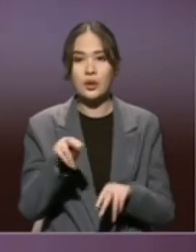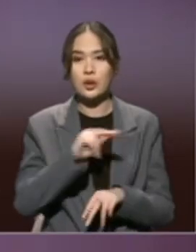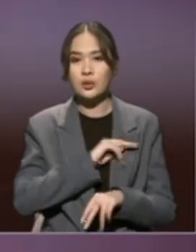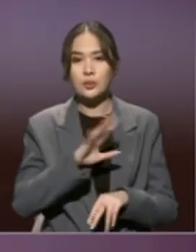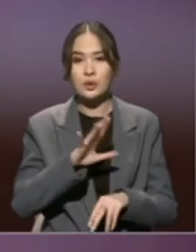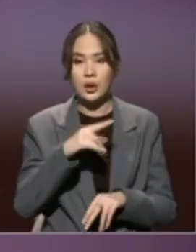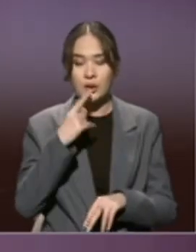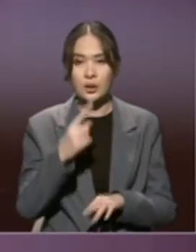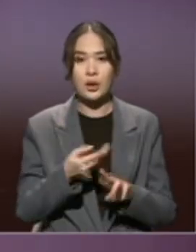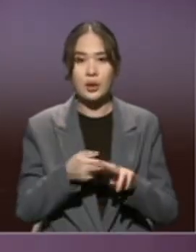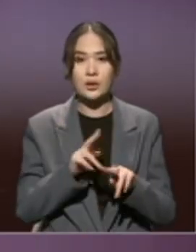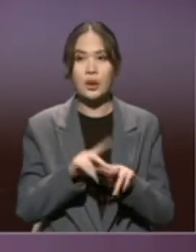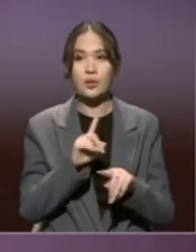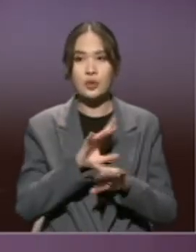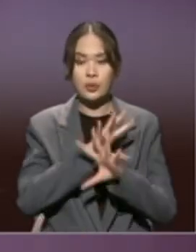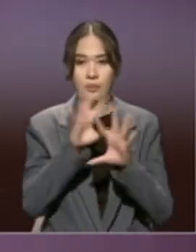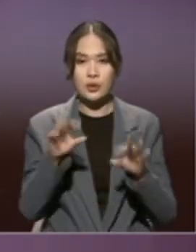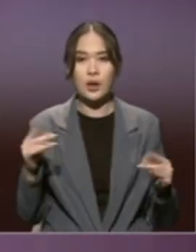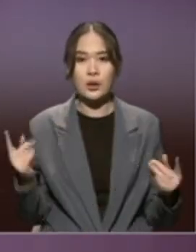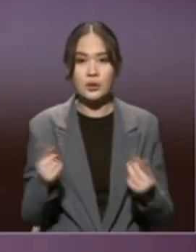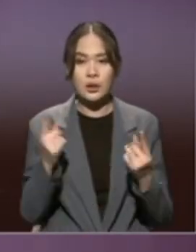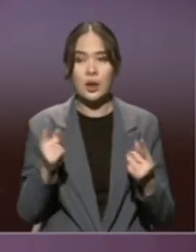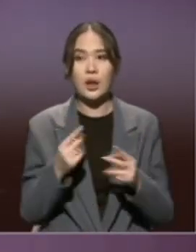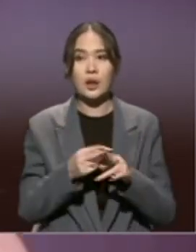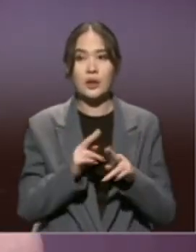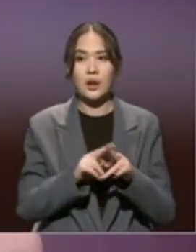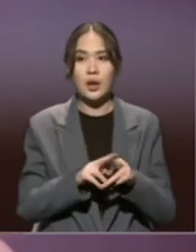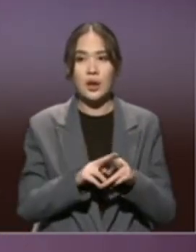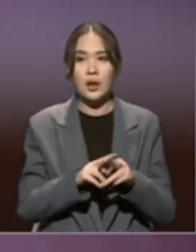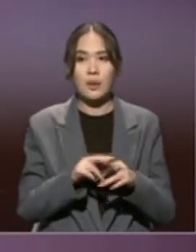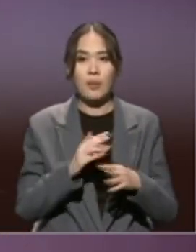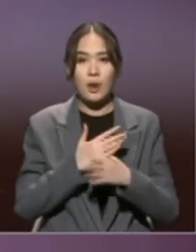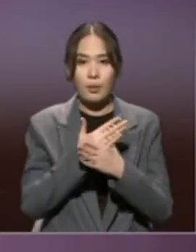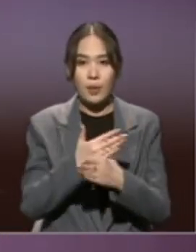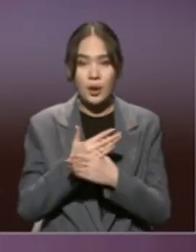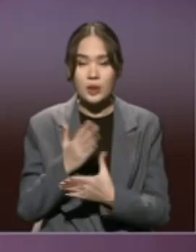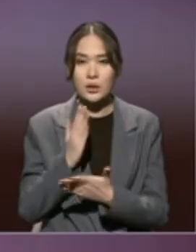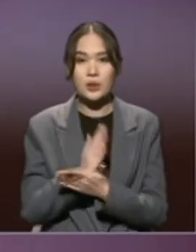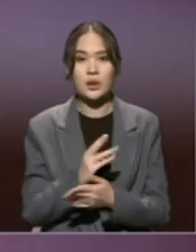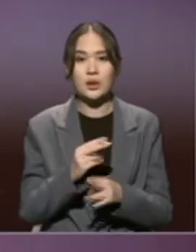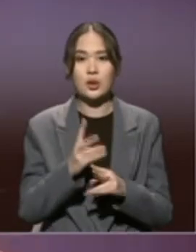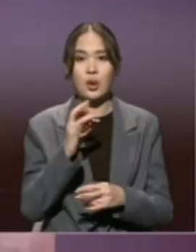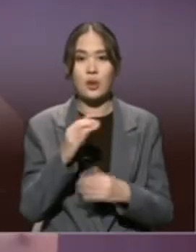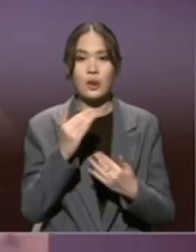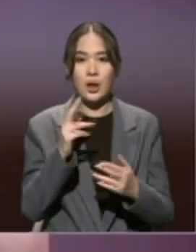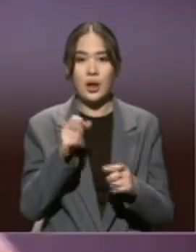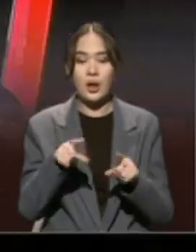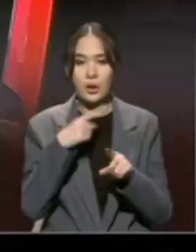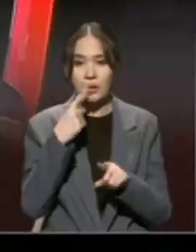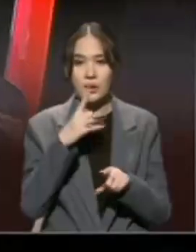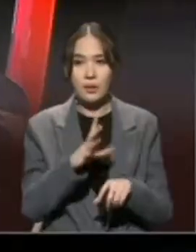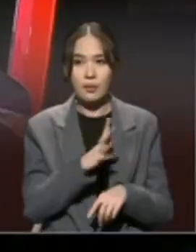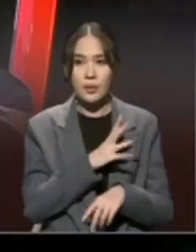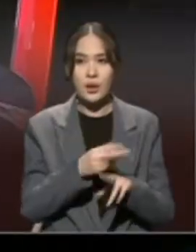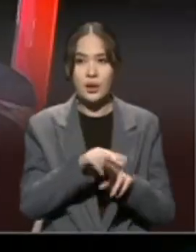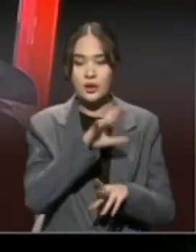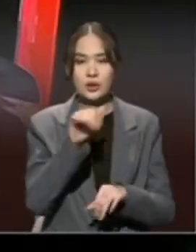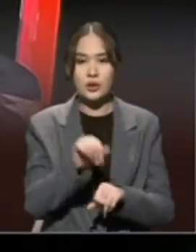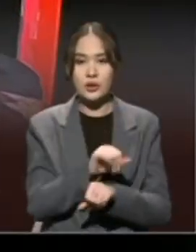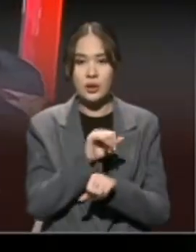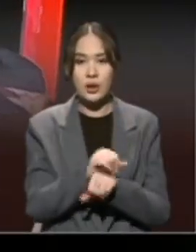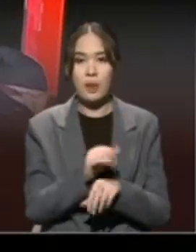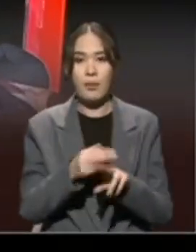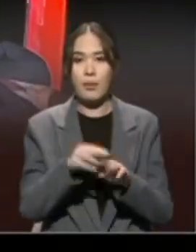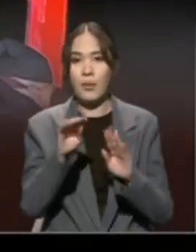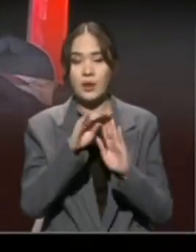Олар барынша жеңілдіктер жасап отыр, мен сөзін сөйлемеймін, бірақ қазір сіз айтқандай нарық тоқтап тұр ғой. Бағдарлама жоқ, құрылысшы